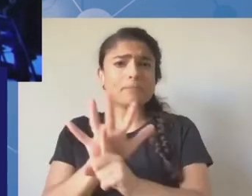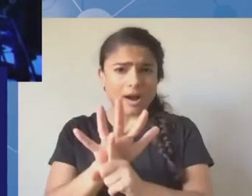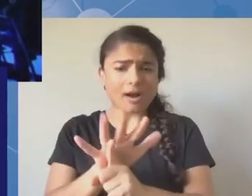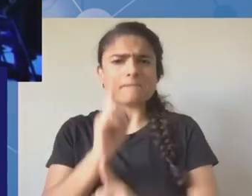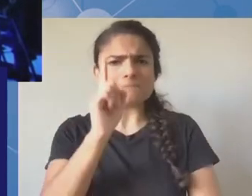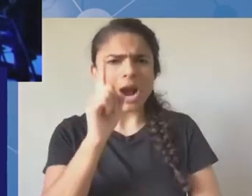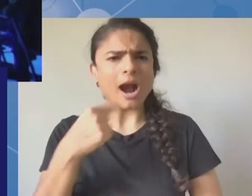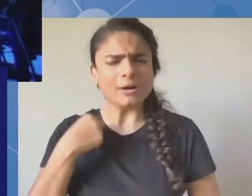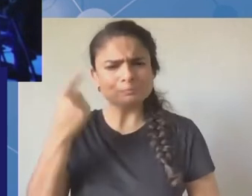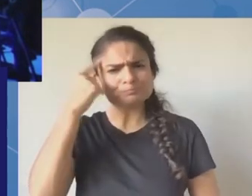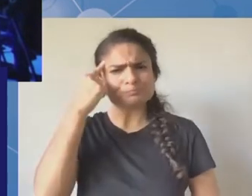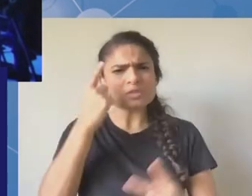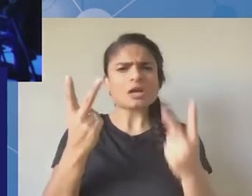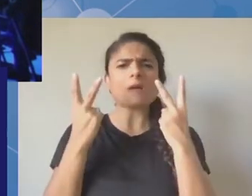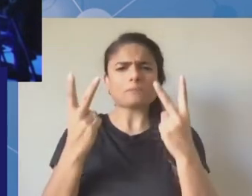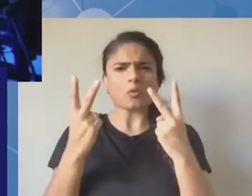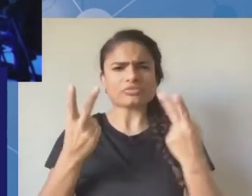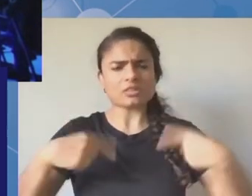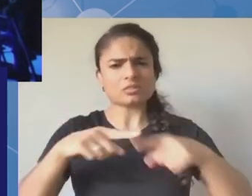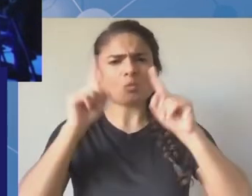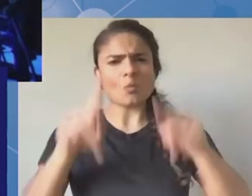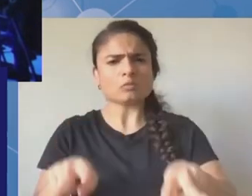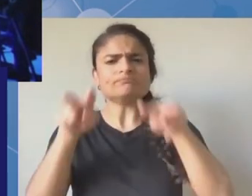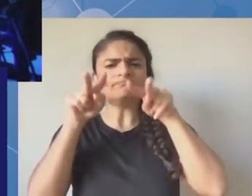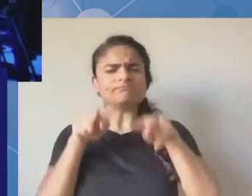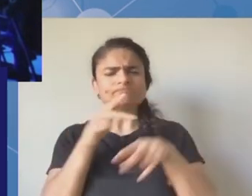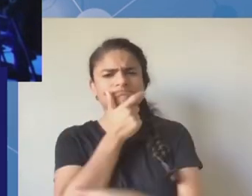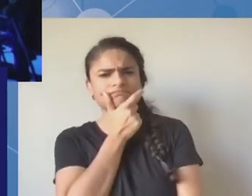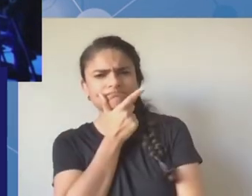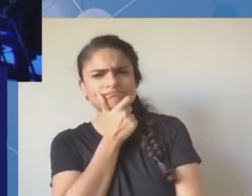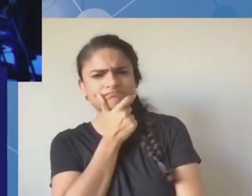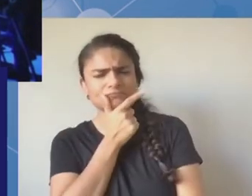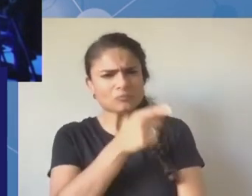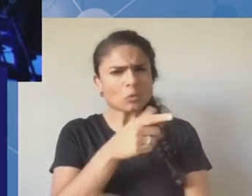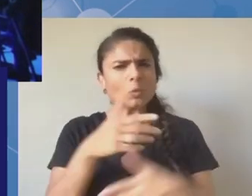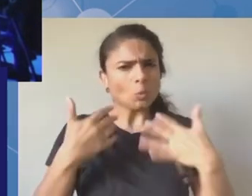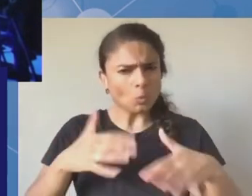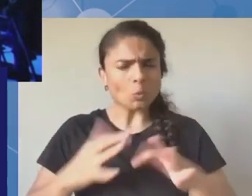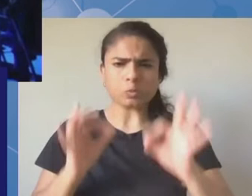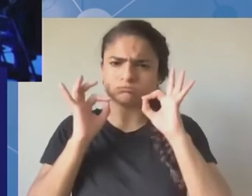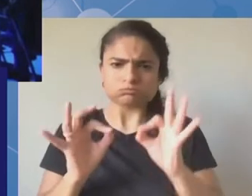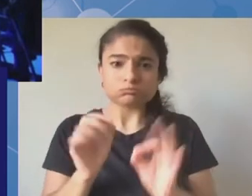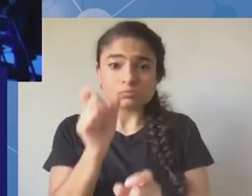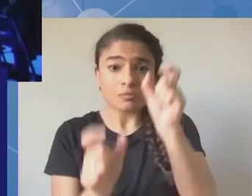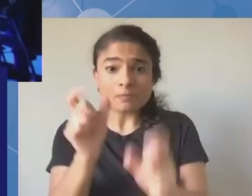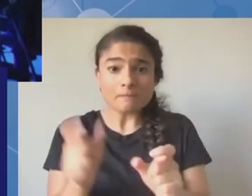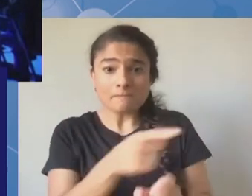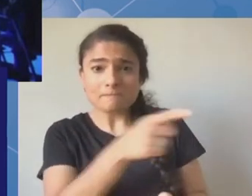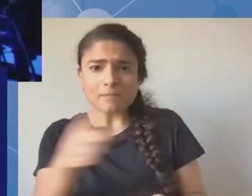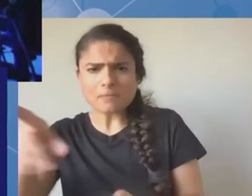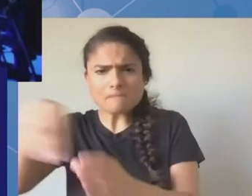مجموعات NRE وخاصة في فترة الجائحة. أعتقد أن الأهم هو